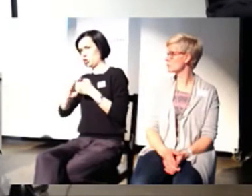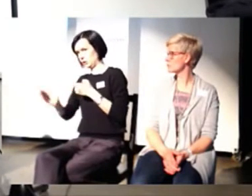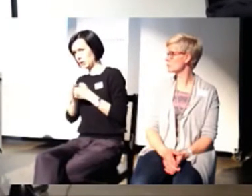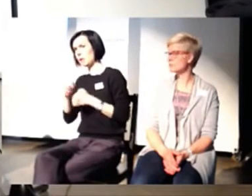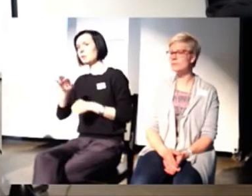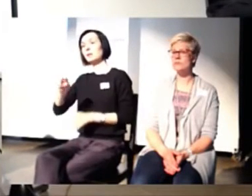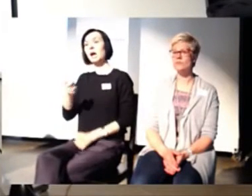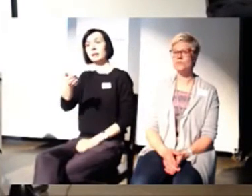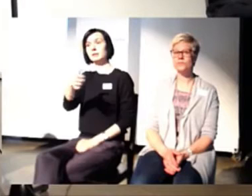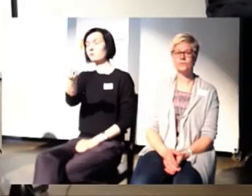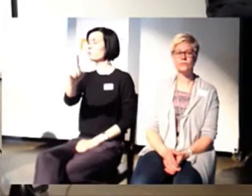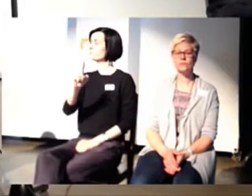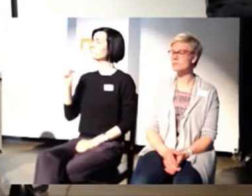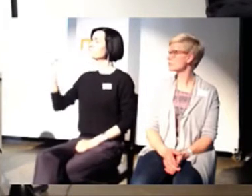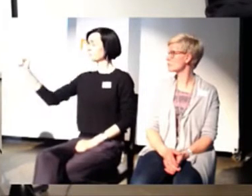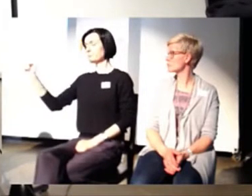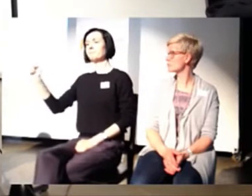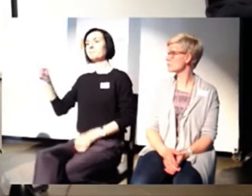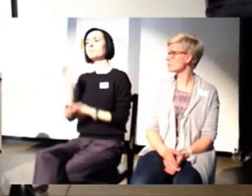Me tulee olemaan näitä puheenvuoroja tässä